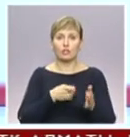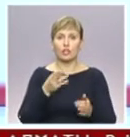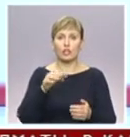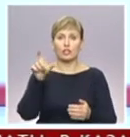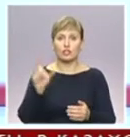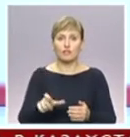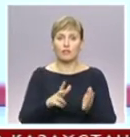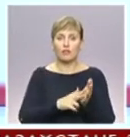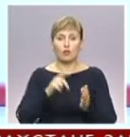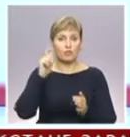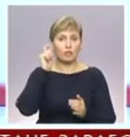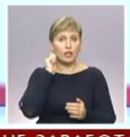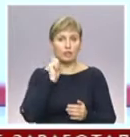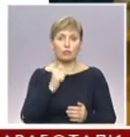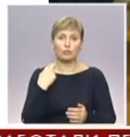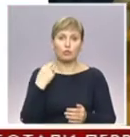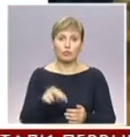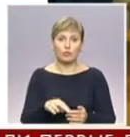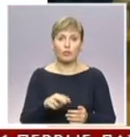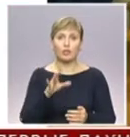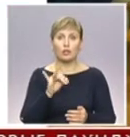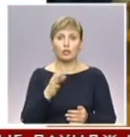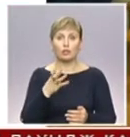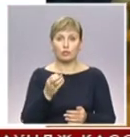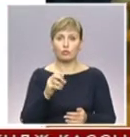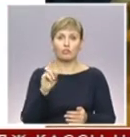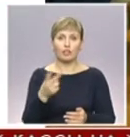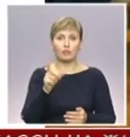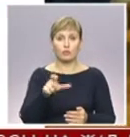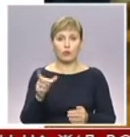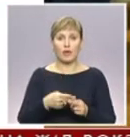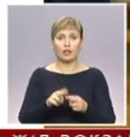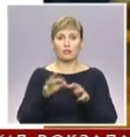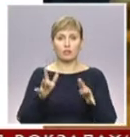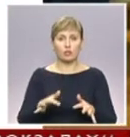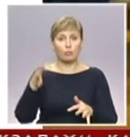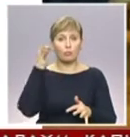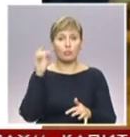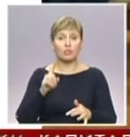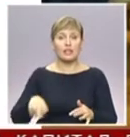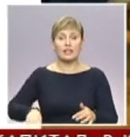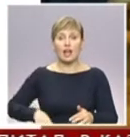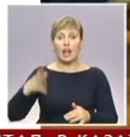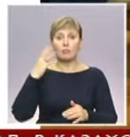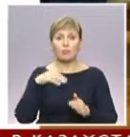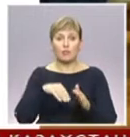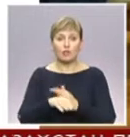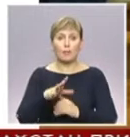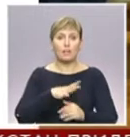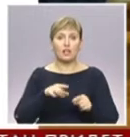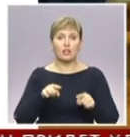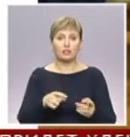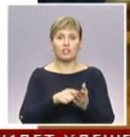шибаева 8 лет колонии столько же грозит и еще двоим подсудимым по этому делу напомним экс-директора алматинского метрополитена